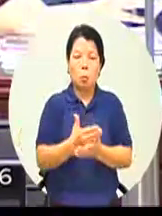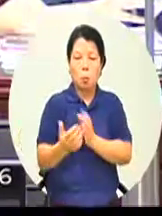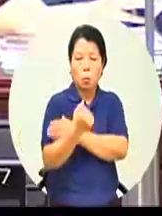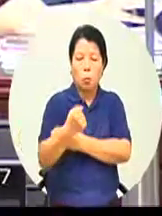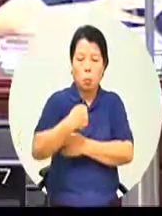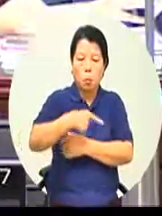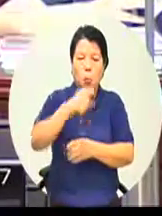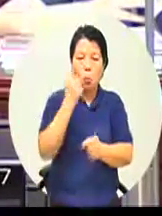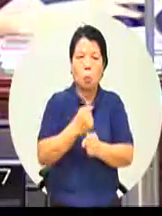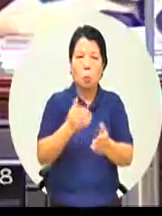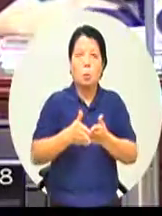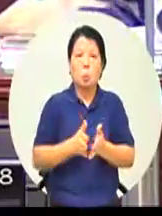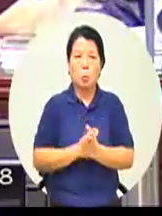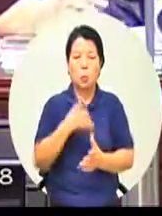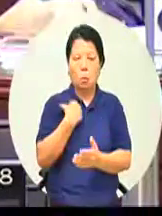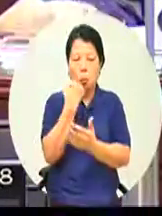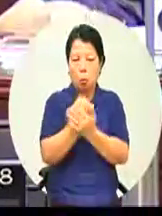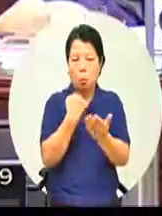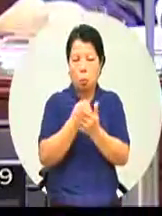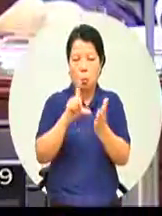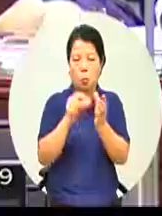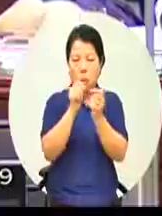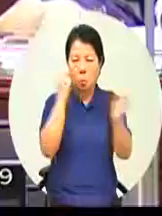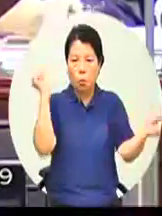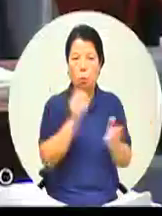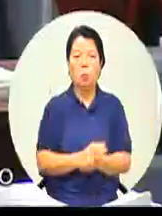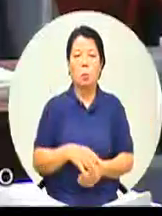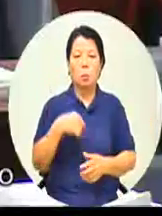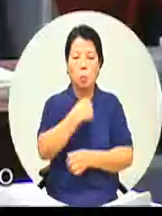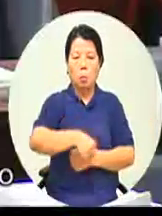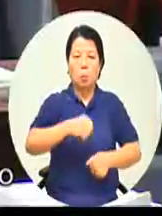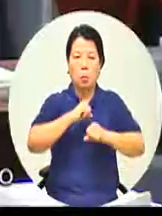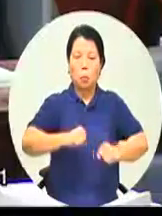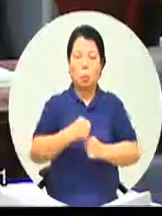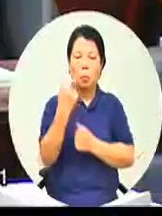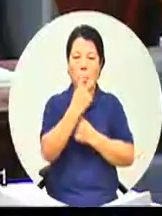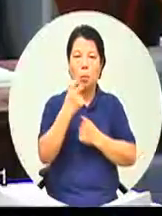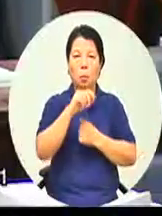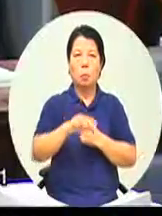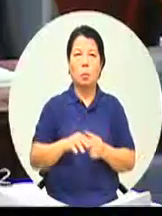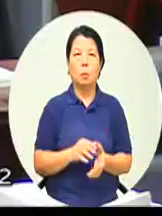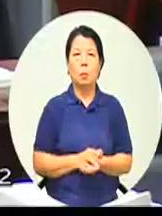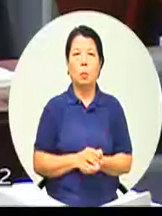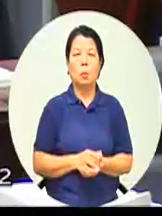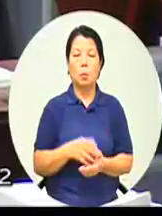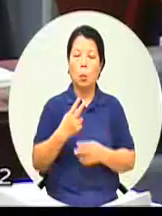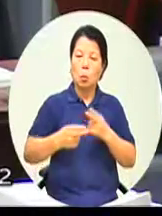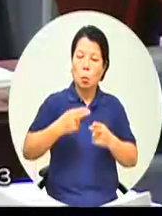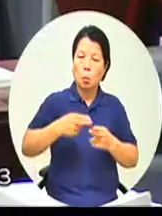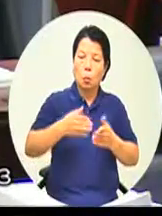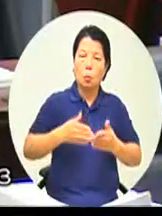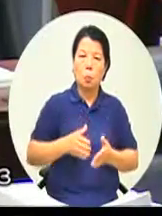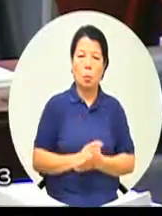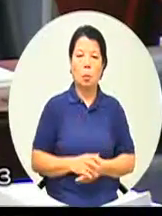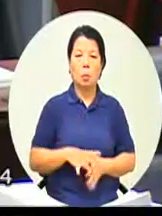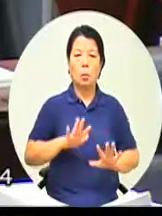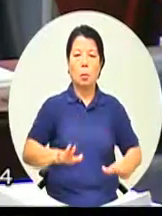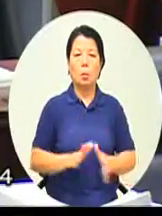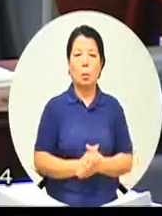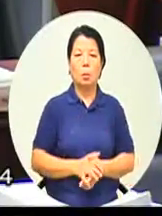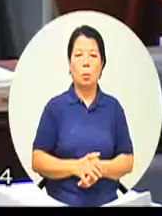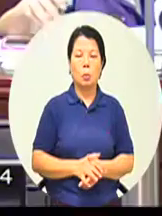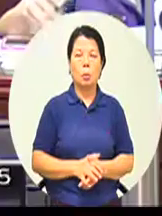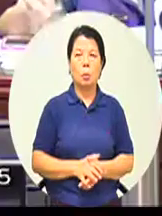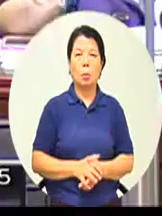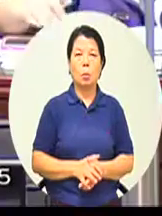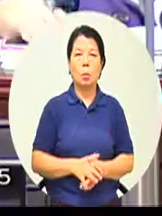作为、哦、因为确实存在很久很久的问题。 好，那健康检查呢、嗯、我们学童的健康检查怎么办？ 目前、哦、当然147年级学生